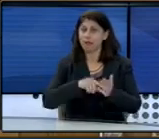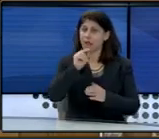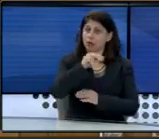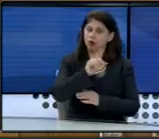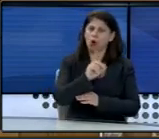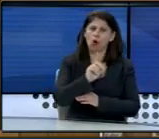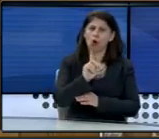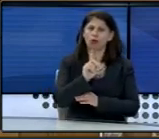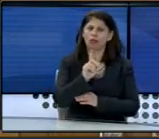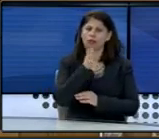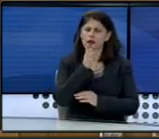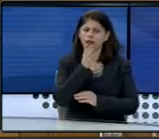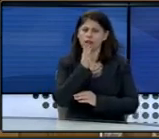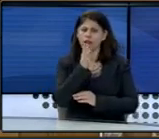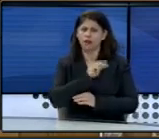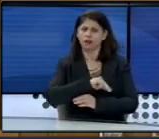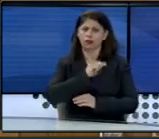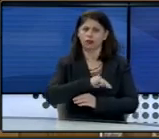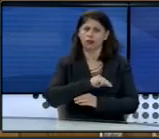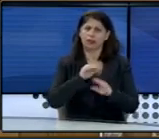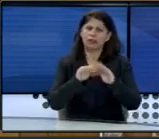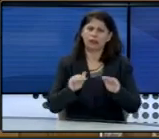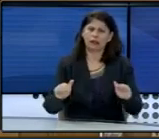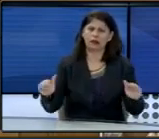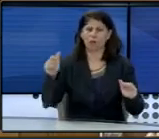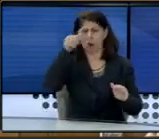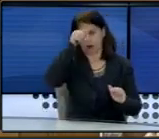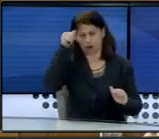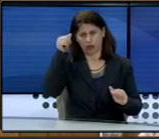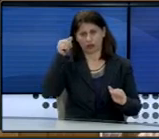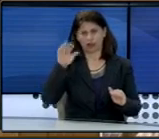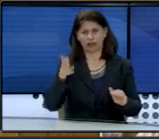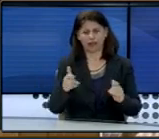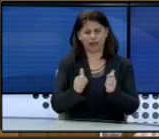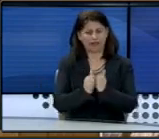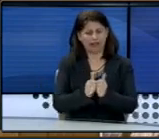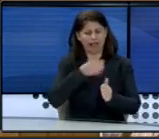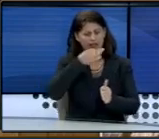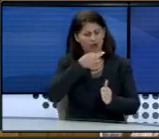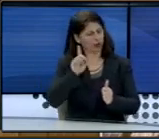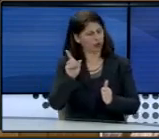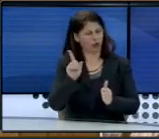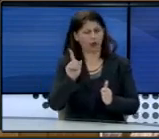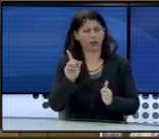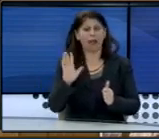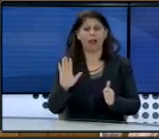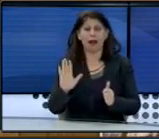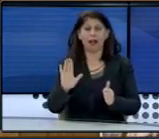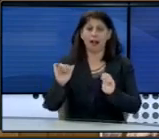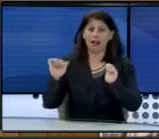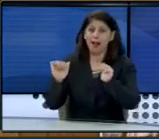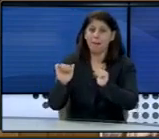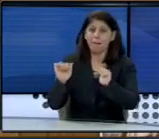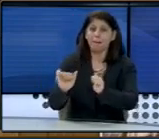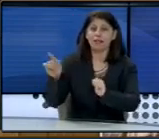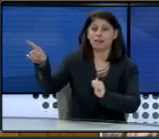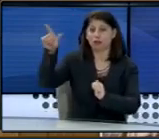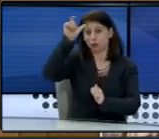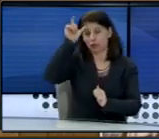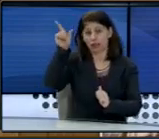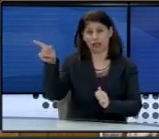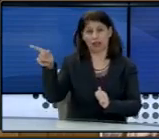όχι για το πρόσκαιρο όφελος ενός ήρεμου καλοκαιριού ή για κάποιες φιλικές δηλώσεις, αλλά για να πιεστεί η Τουρκία